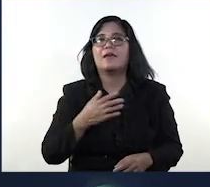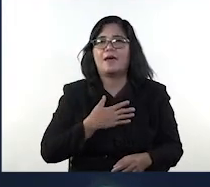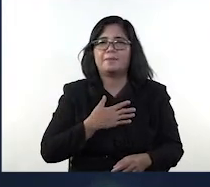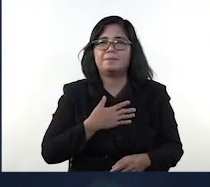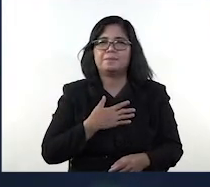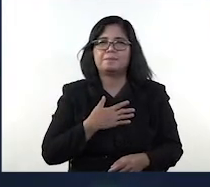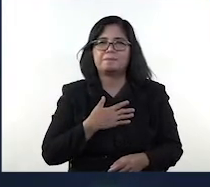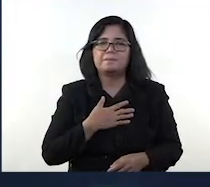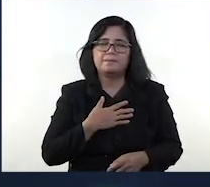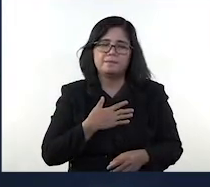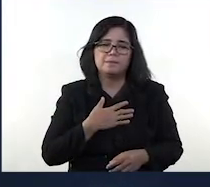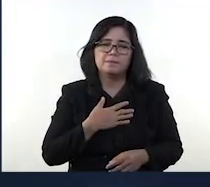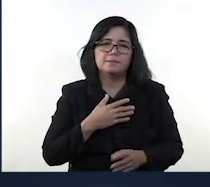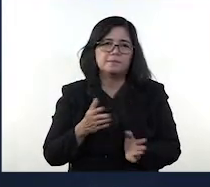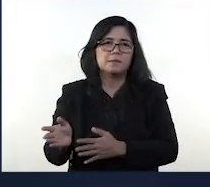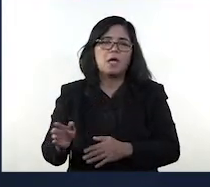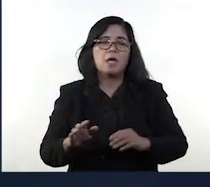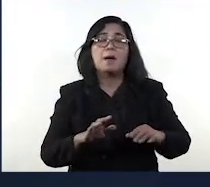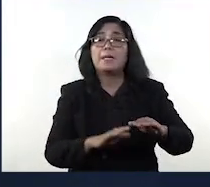di dunia semakin bergelora